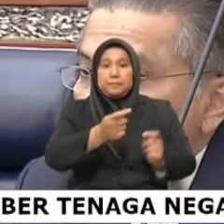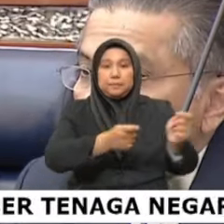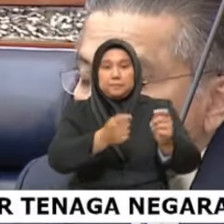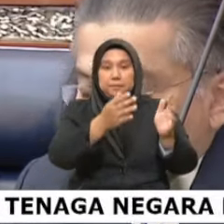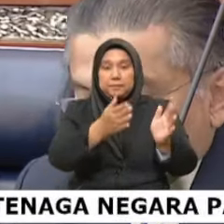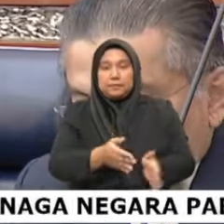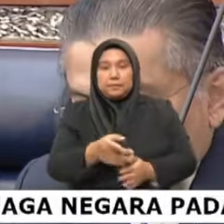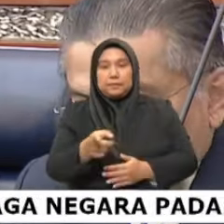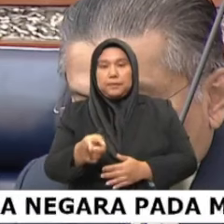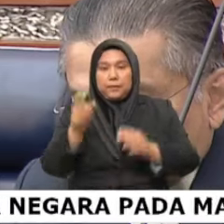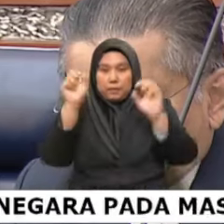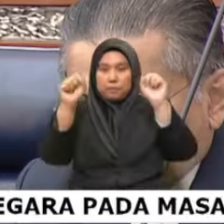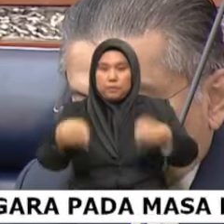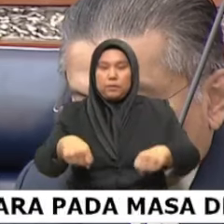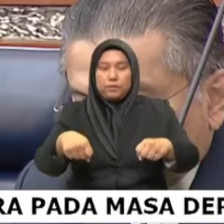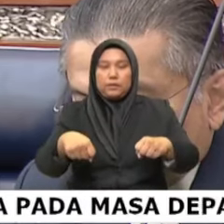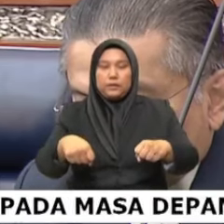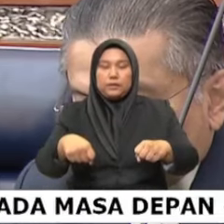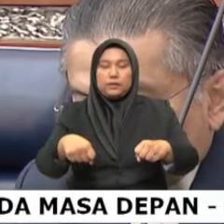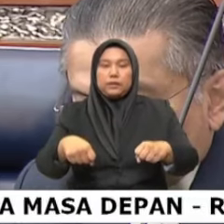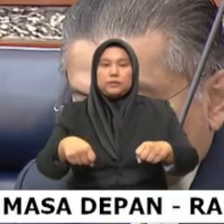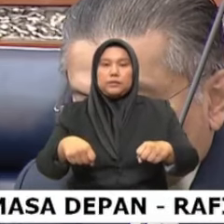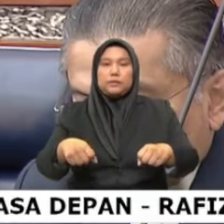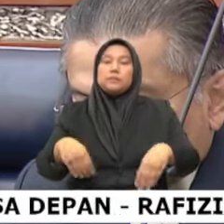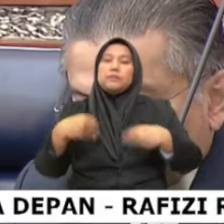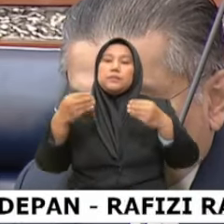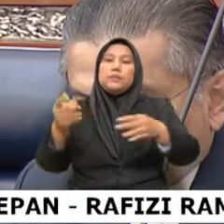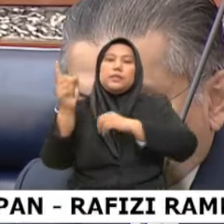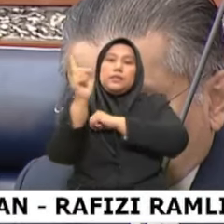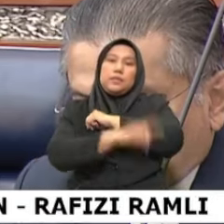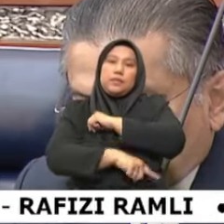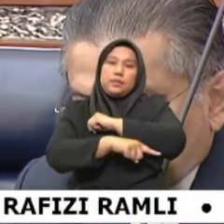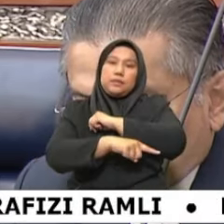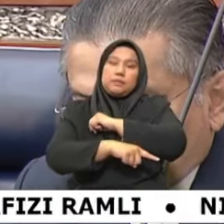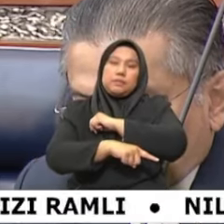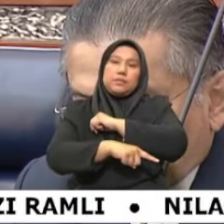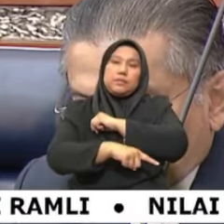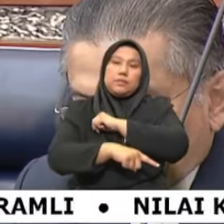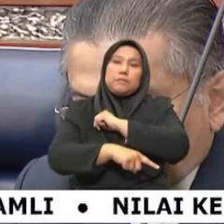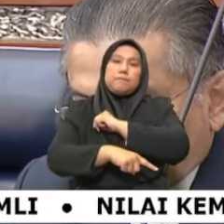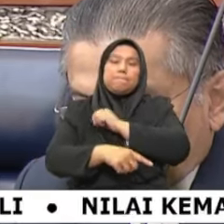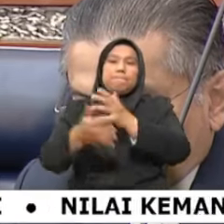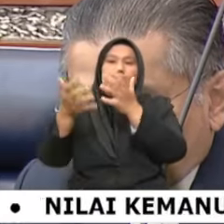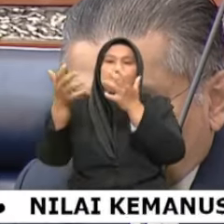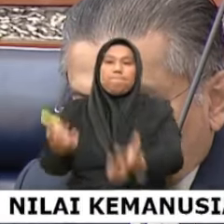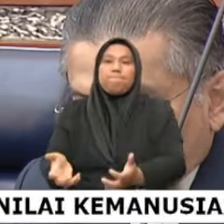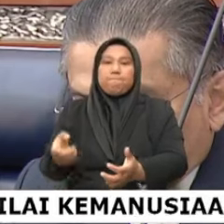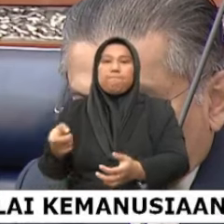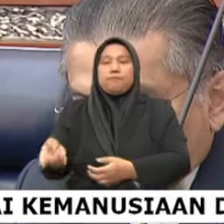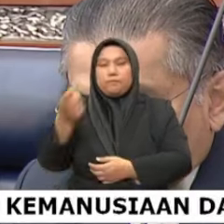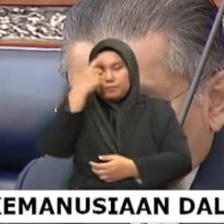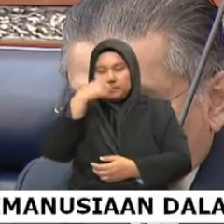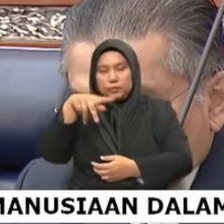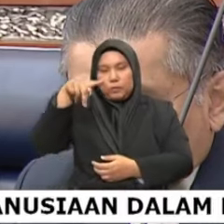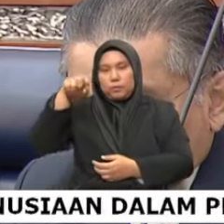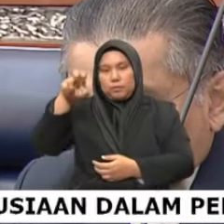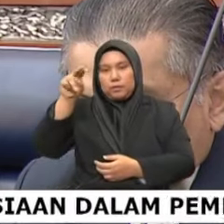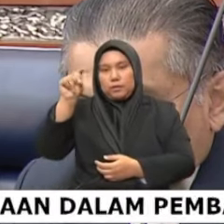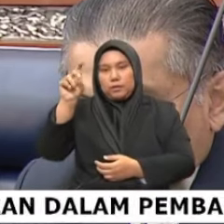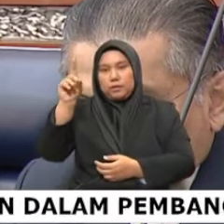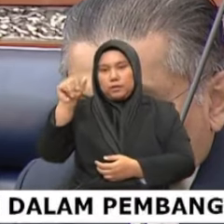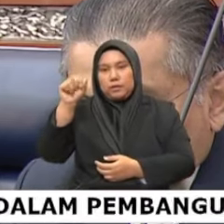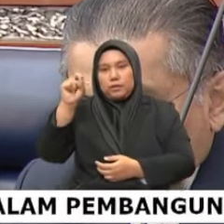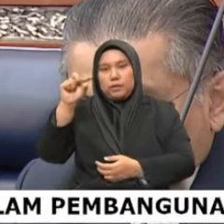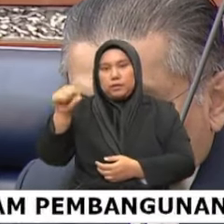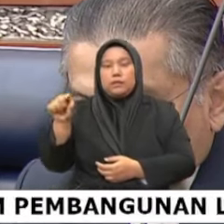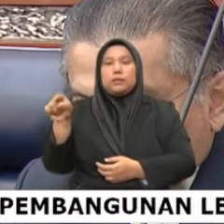Speaker boleh mengenakan hukuman yang sekeras-kerasnya terhadap Pendang. Baik, ini saya... bukan kali